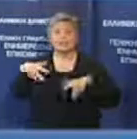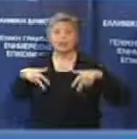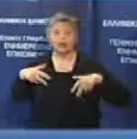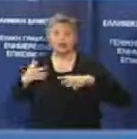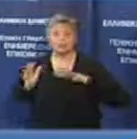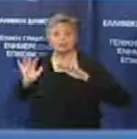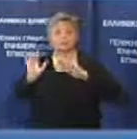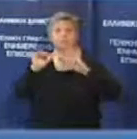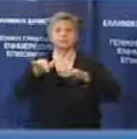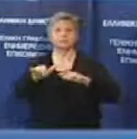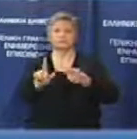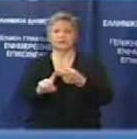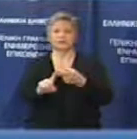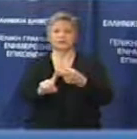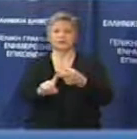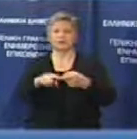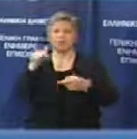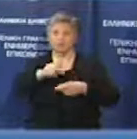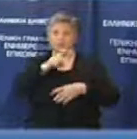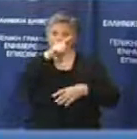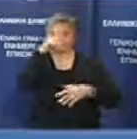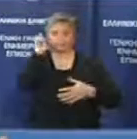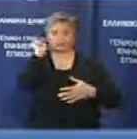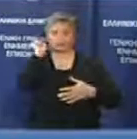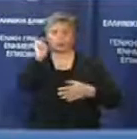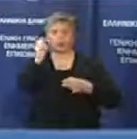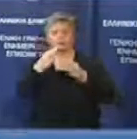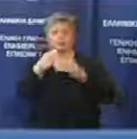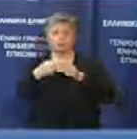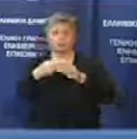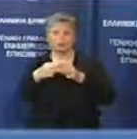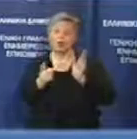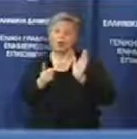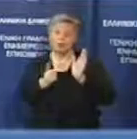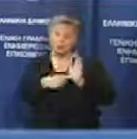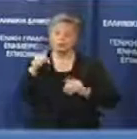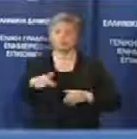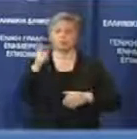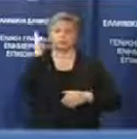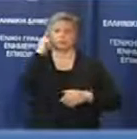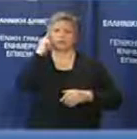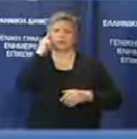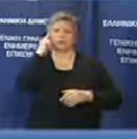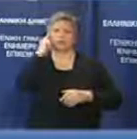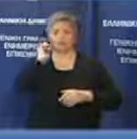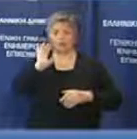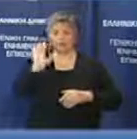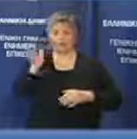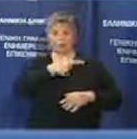όλους σας, γιατί θα πρέπει η απόφαση αυτή να ληφθεί αμέσως μετά τη Σύνοδο